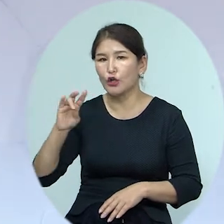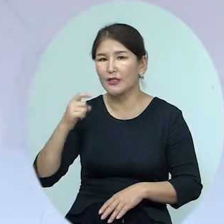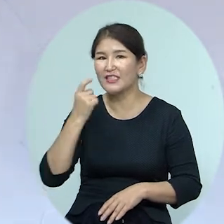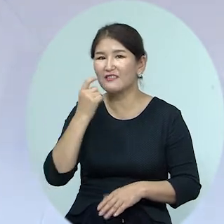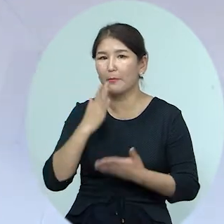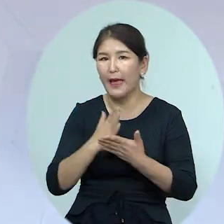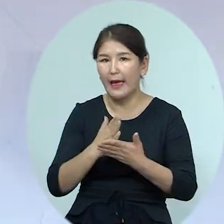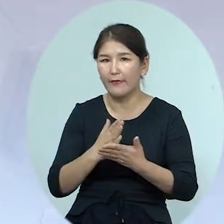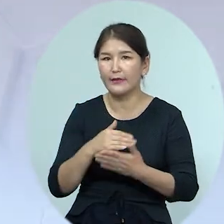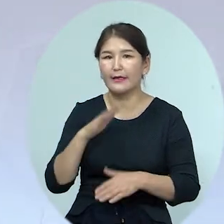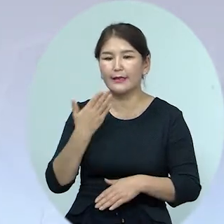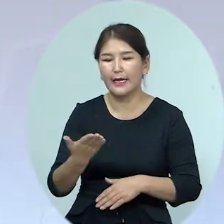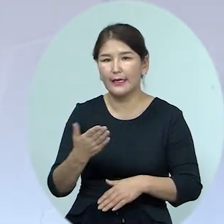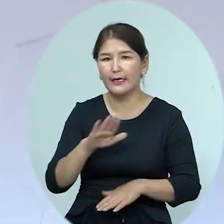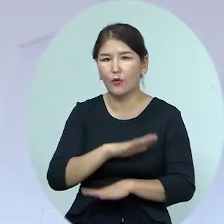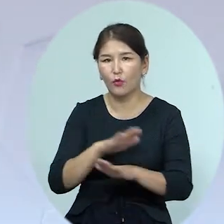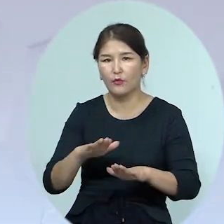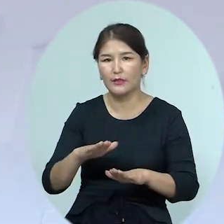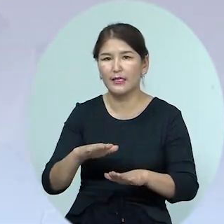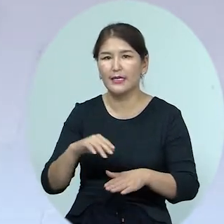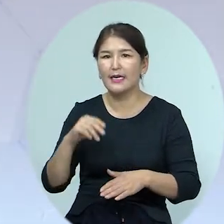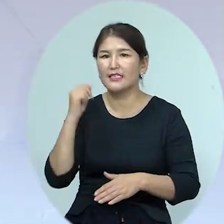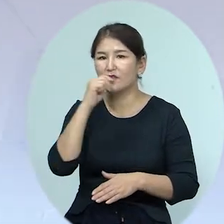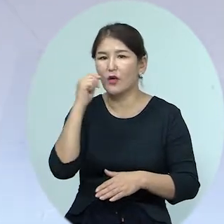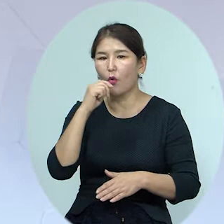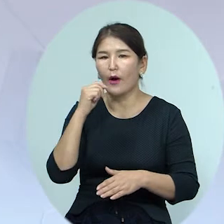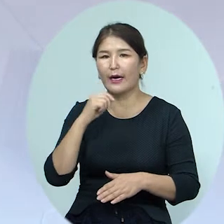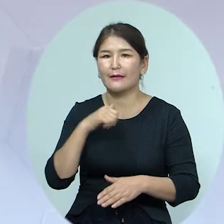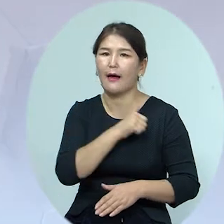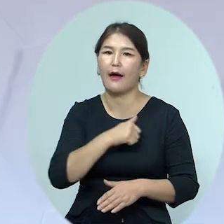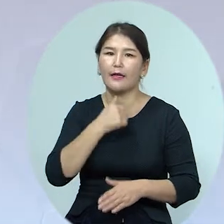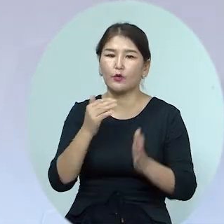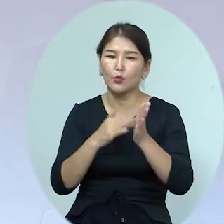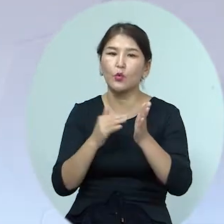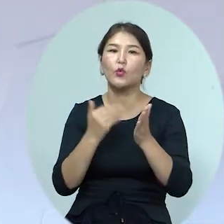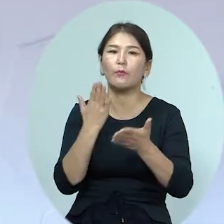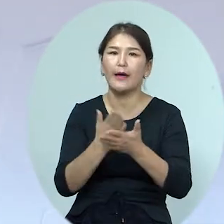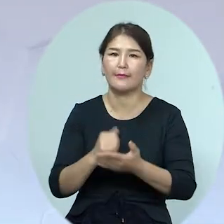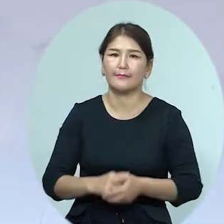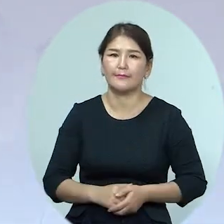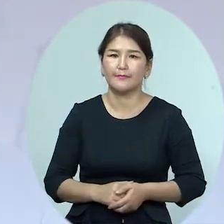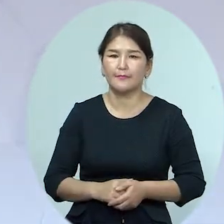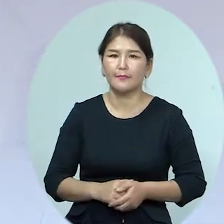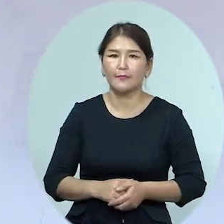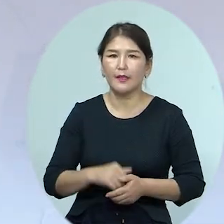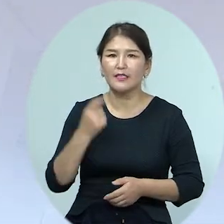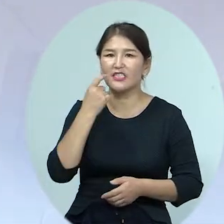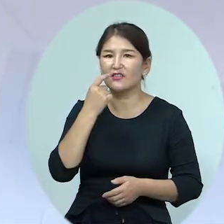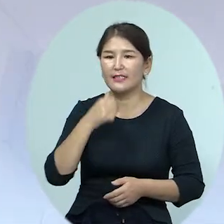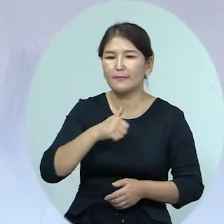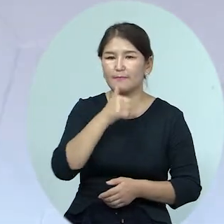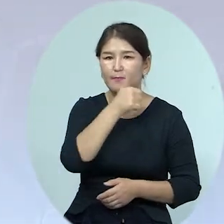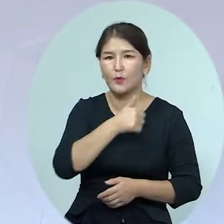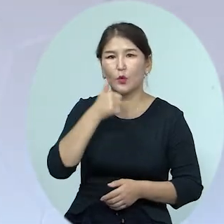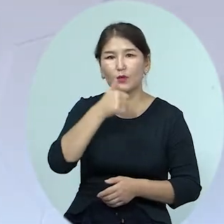бол таны хүүхдийн шүдний цэвэрлэгээ хангалтгүй байгаа гэсэн үг юм а. Шүдийг бүрэн гүйцэд сайн цэвэрлэж